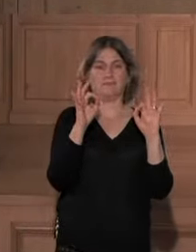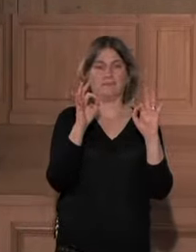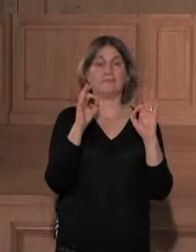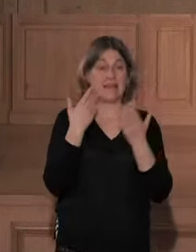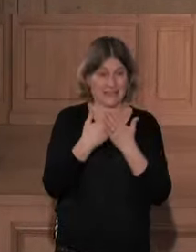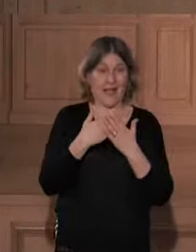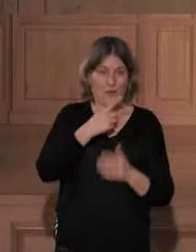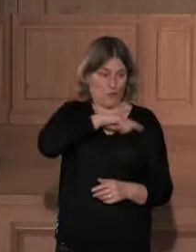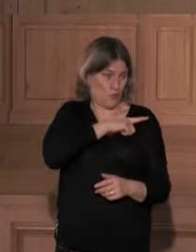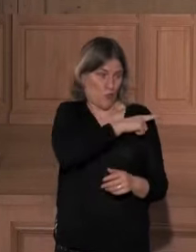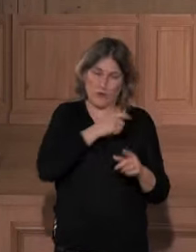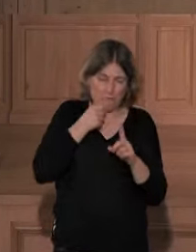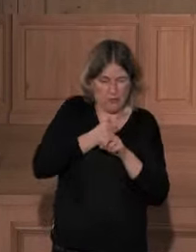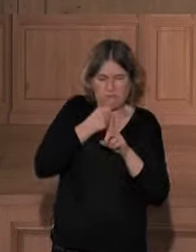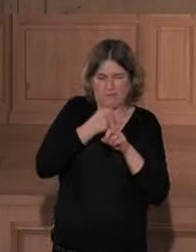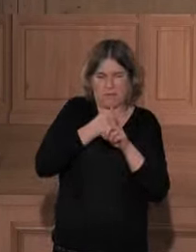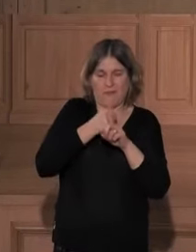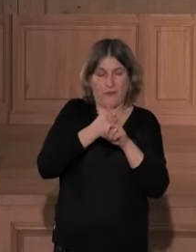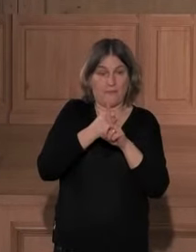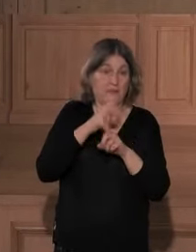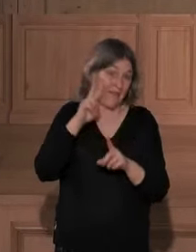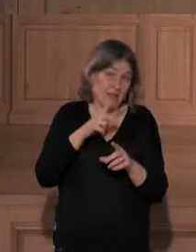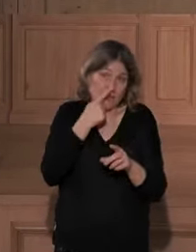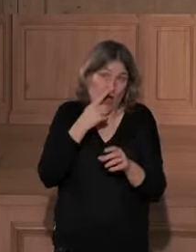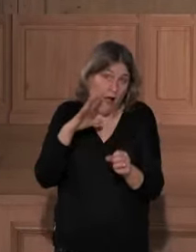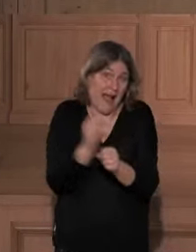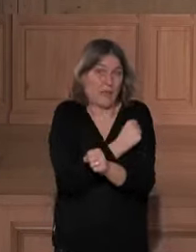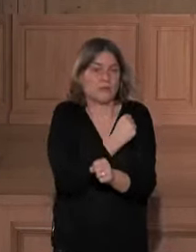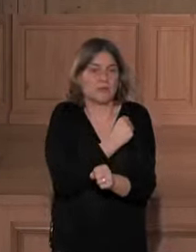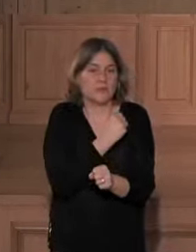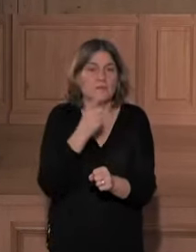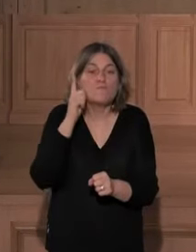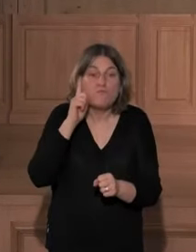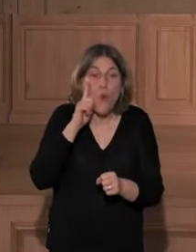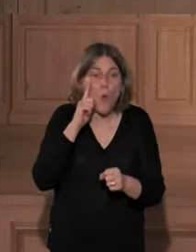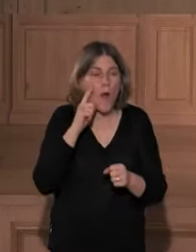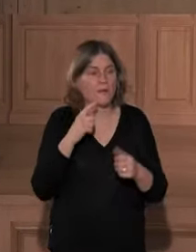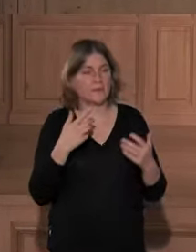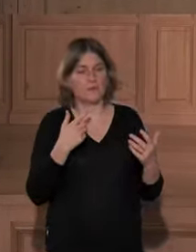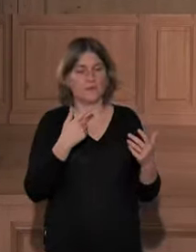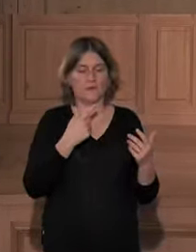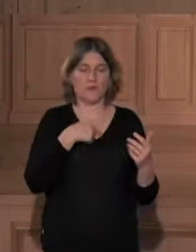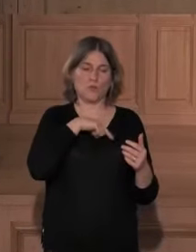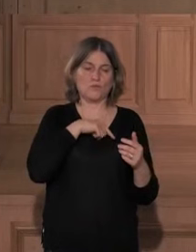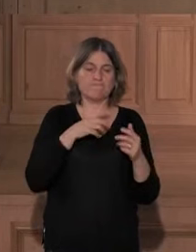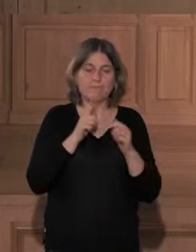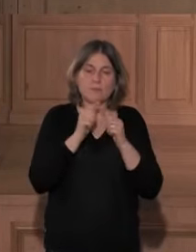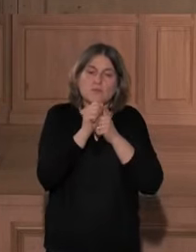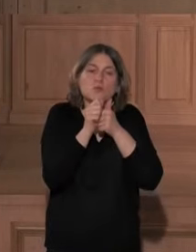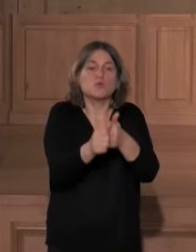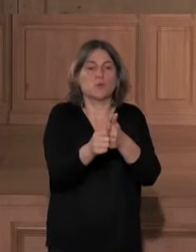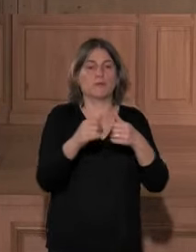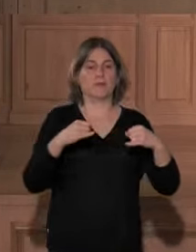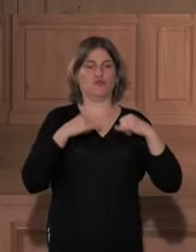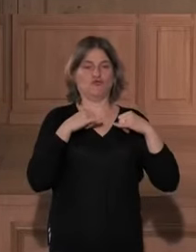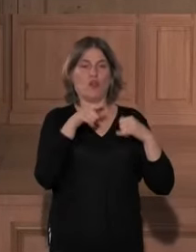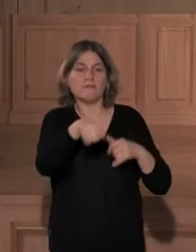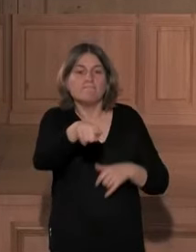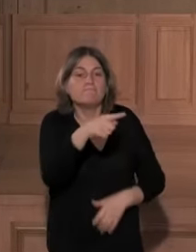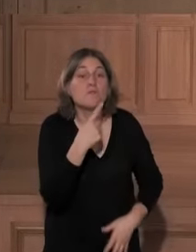notre travail dans la mesure où on a toujours voulu s'intéresser à qu'est-ce qui plaît à nos jeunes. Quand tu les emmènes en vacances, tu les fais